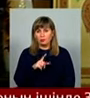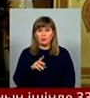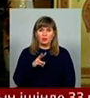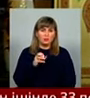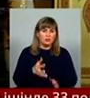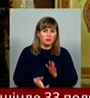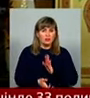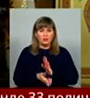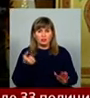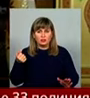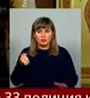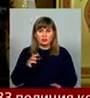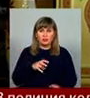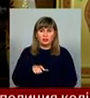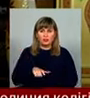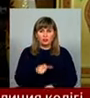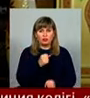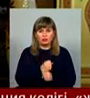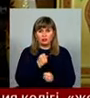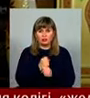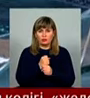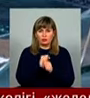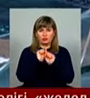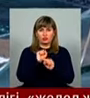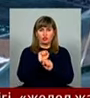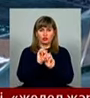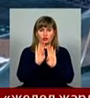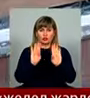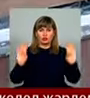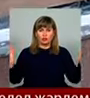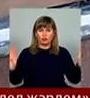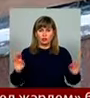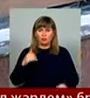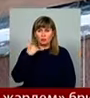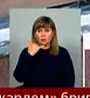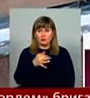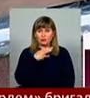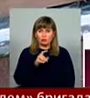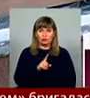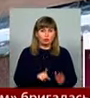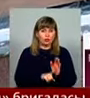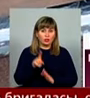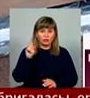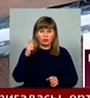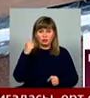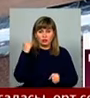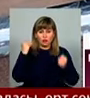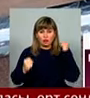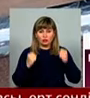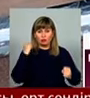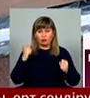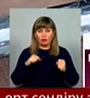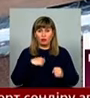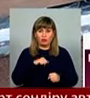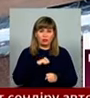на дорогу, делали баррикады из мебели, короче. 4 позвонили сюда, сказали, начался разгром. Приехал